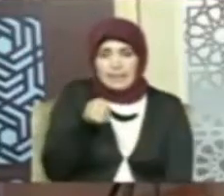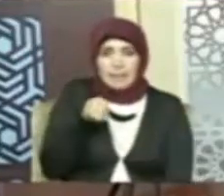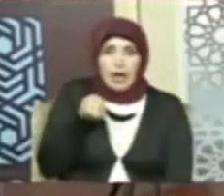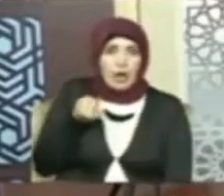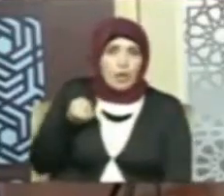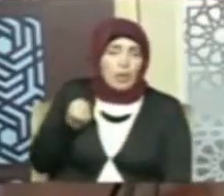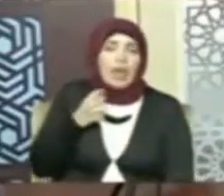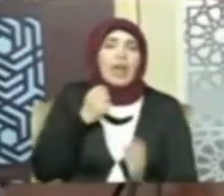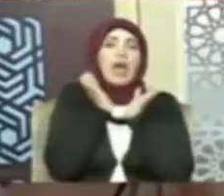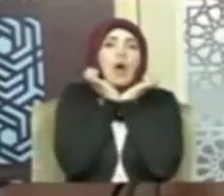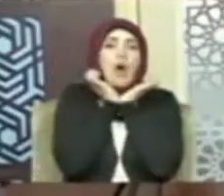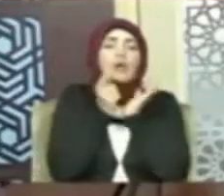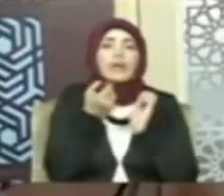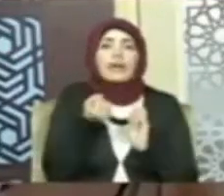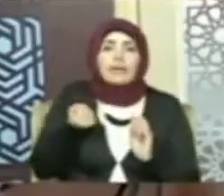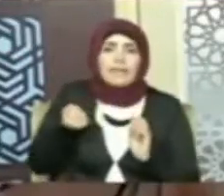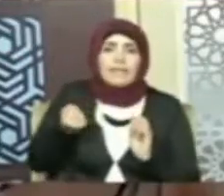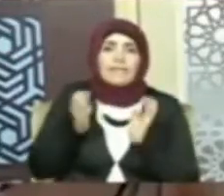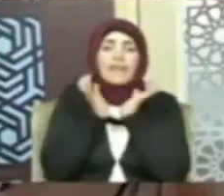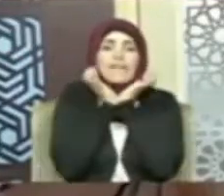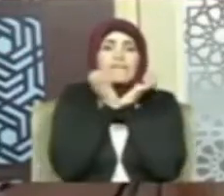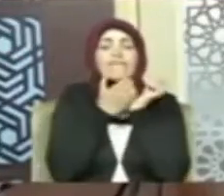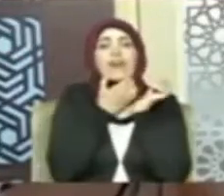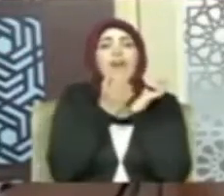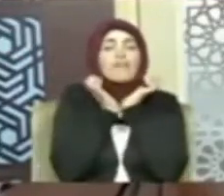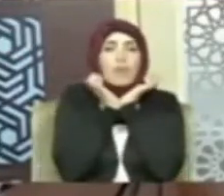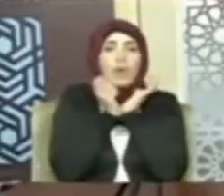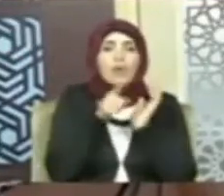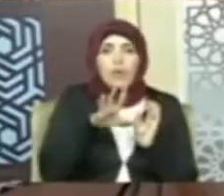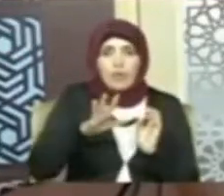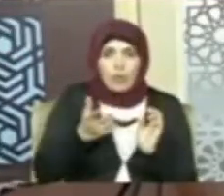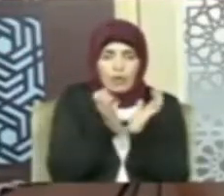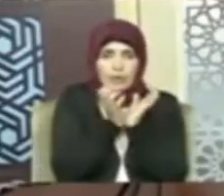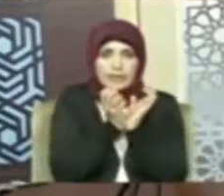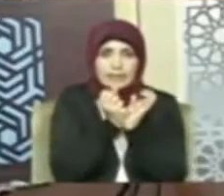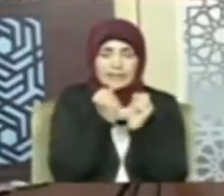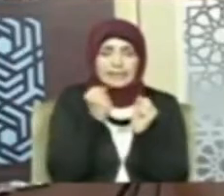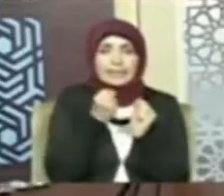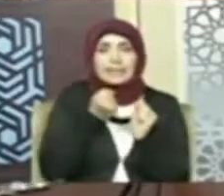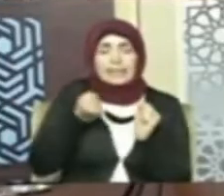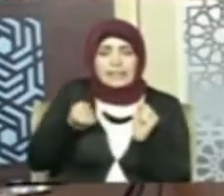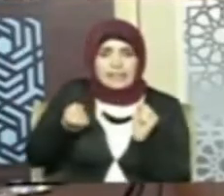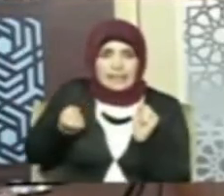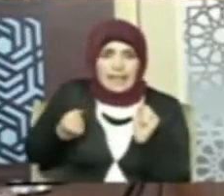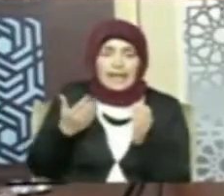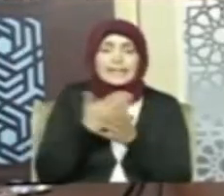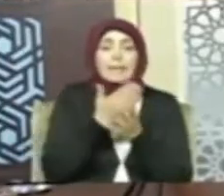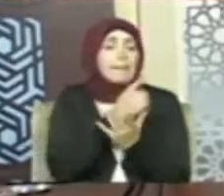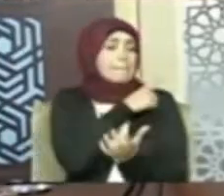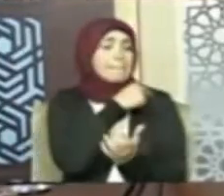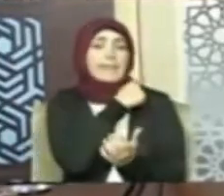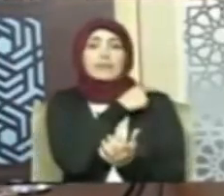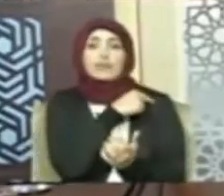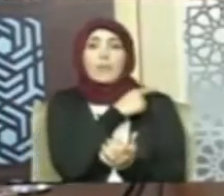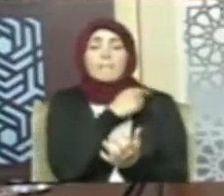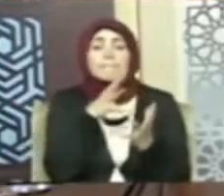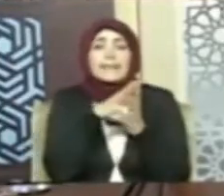إلى عنقه، فكه بره أو بقه أي أهلكه اسمه